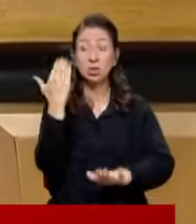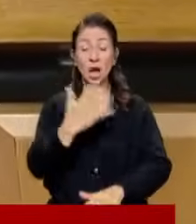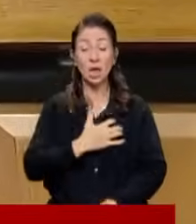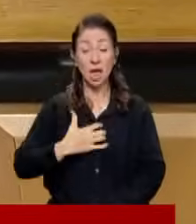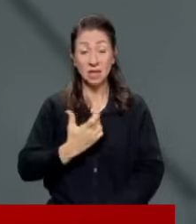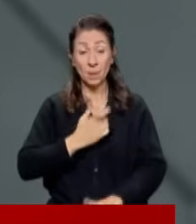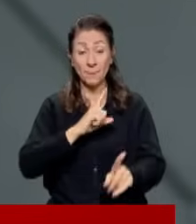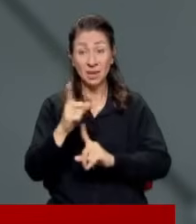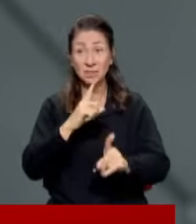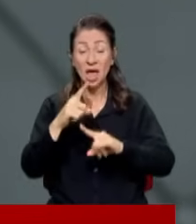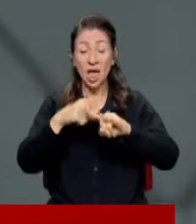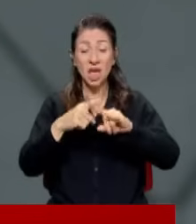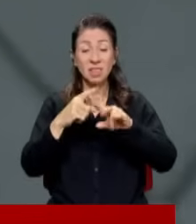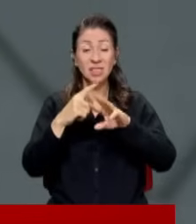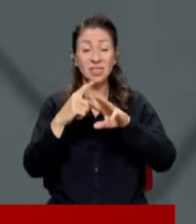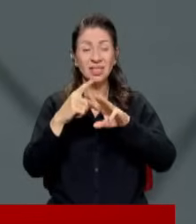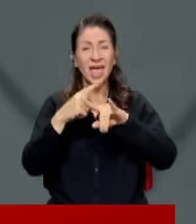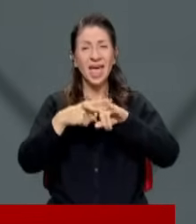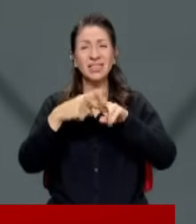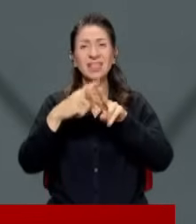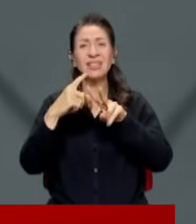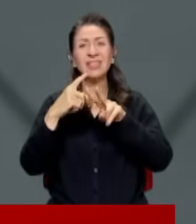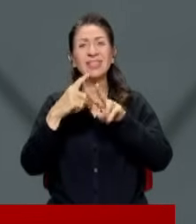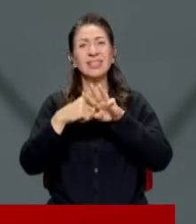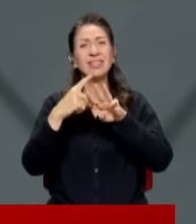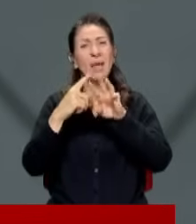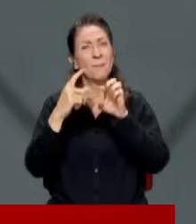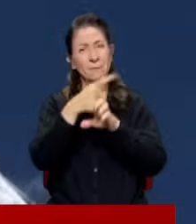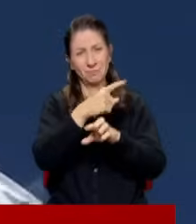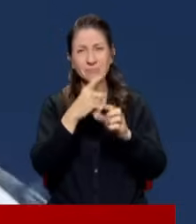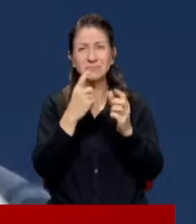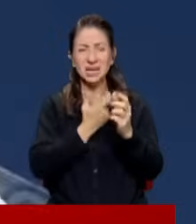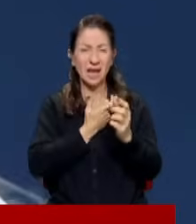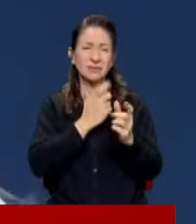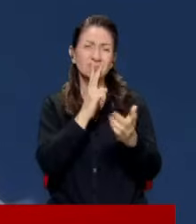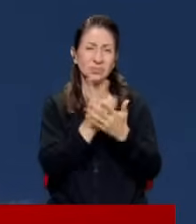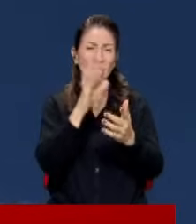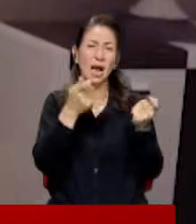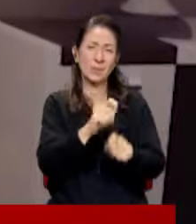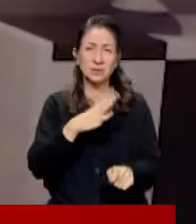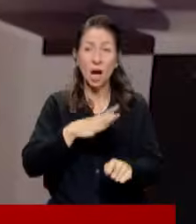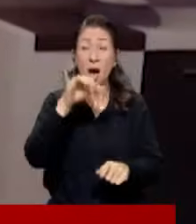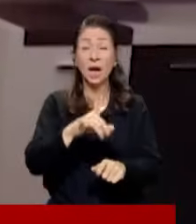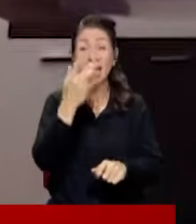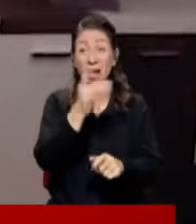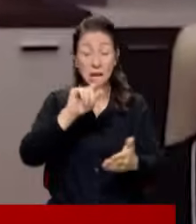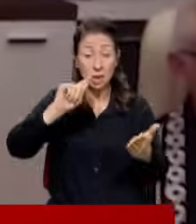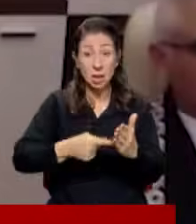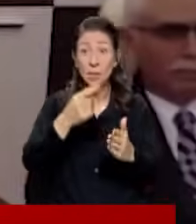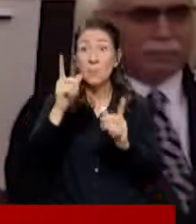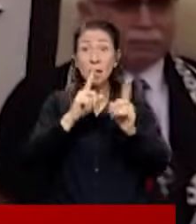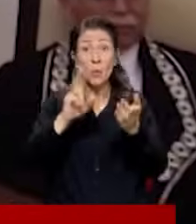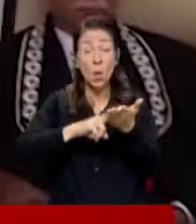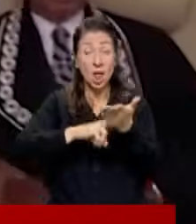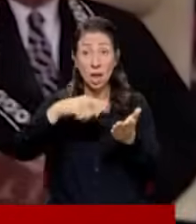Anayasa Mahkemesi'ni HDP kararı üzerinden sert eleştirmiş, kapatılmasını istemişti. Ama ilk kez hak ihlalleri kararlarına imza atan mahkeme